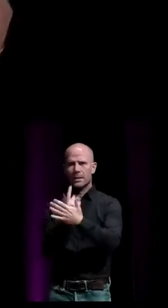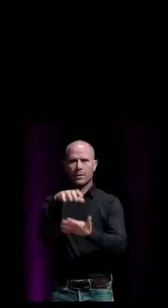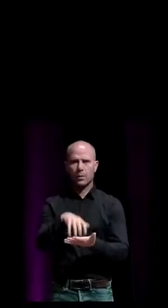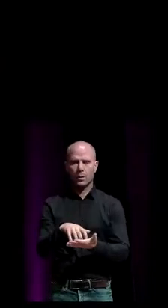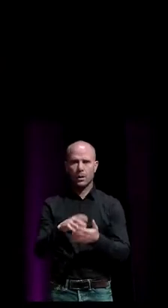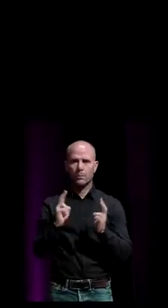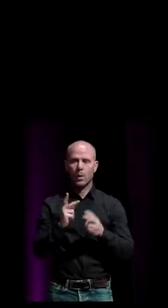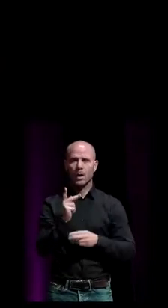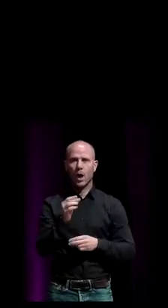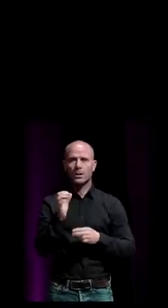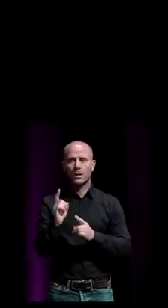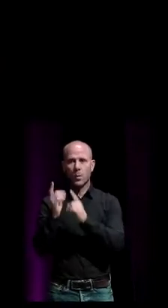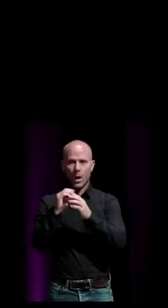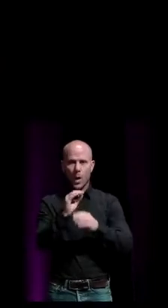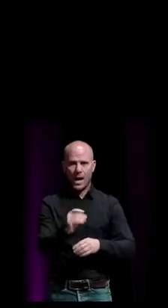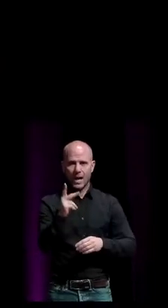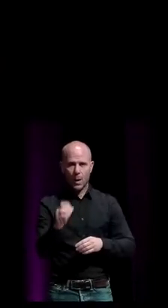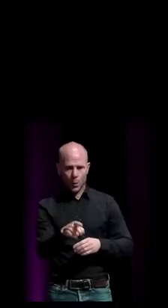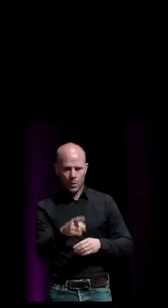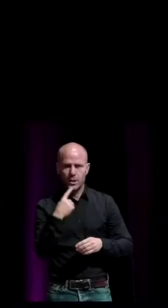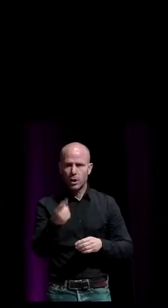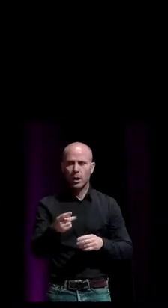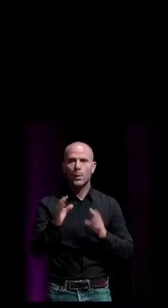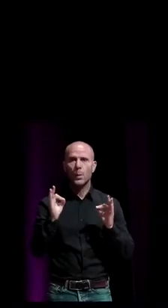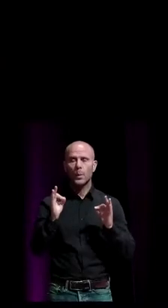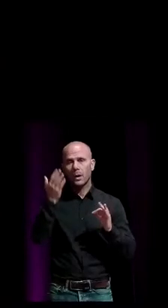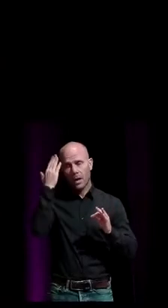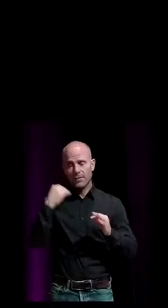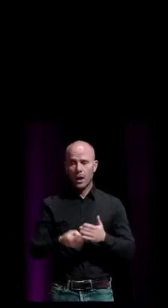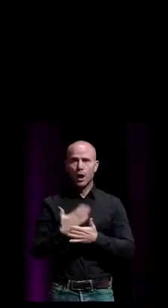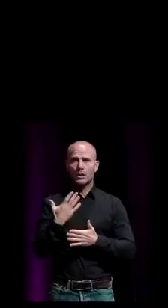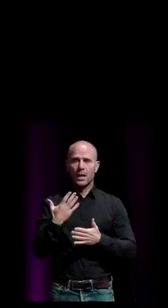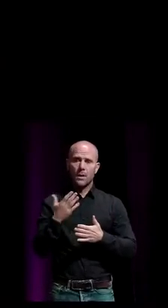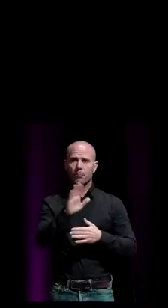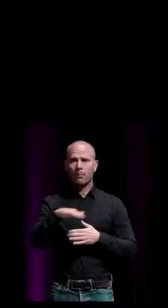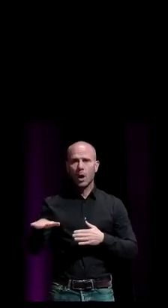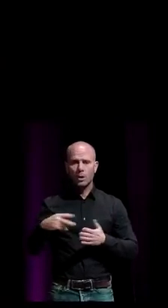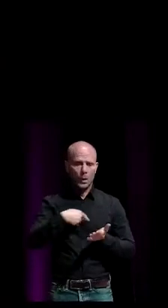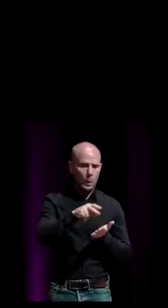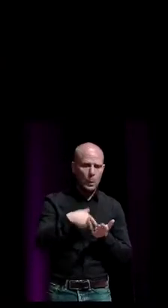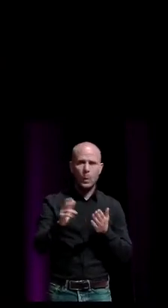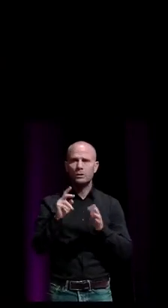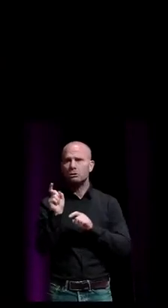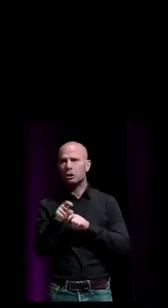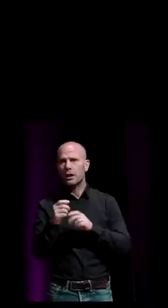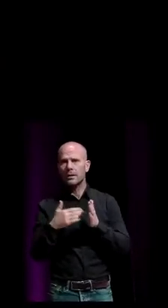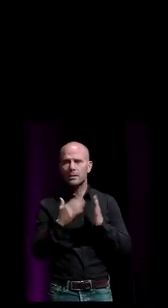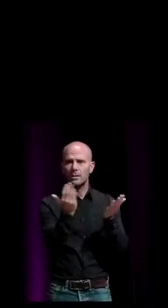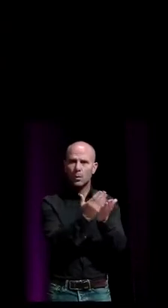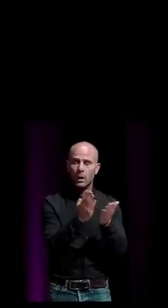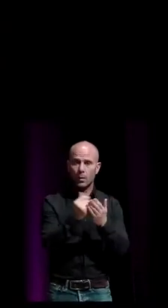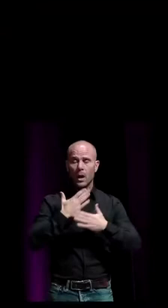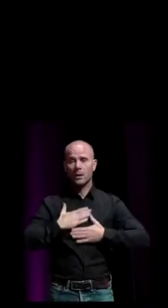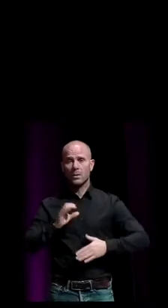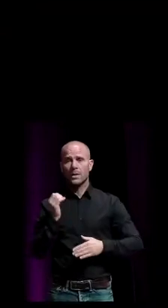i Karlskoga och nu från Acko. Hur gör vi så att barn kan gå och cykla till skolan? Då får man ju hälsosamma liv och hälsosamma städer och